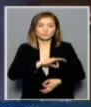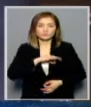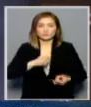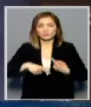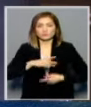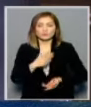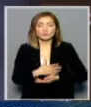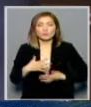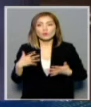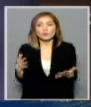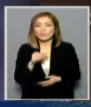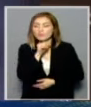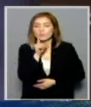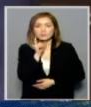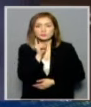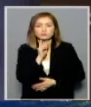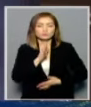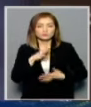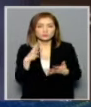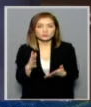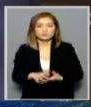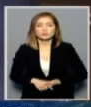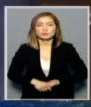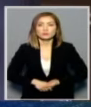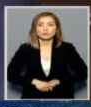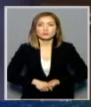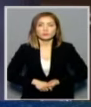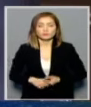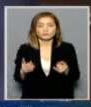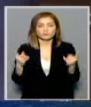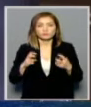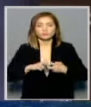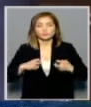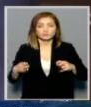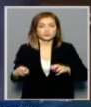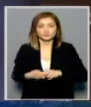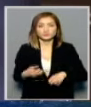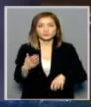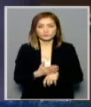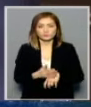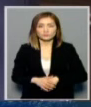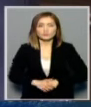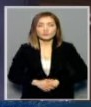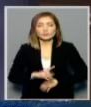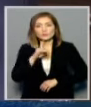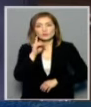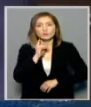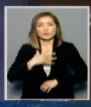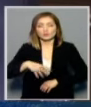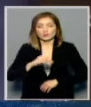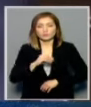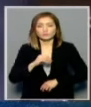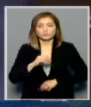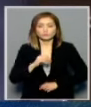Тұтынушылардың басым бөлігі жастар. Біз үшін бұл үлкен проблемалық мәселе. Өйткені жастар бәрімізді